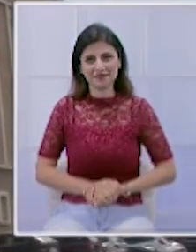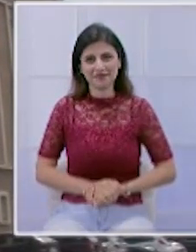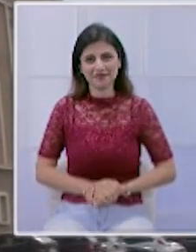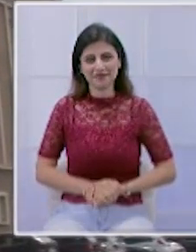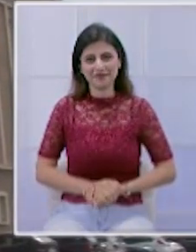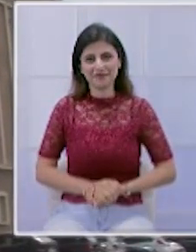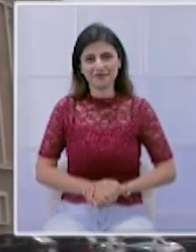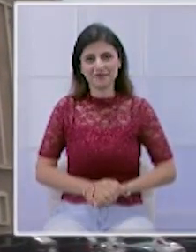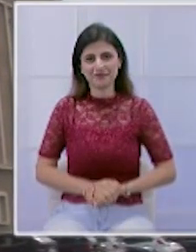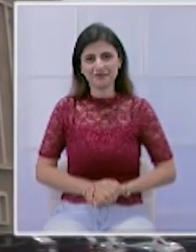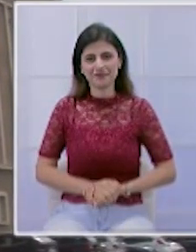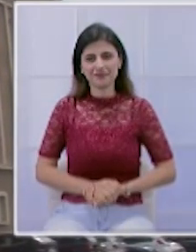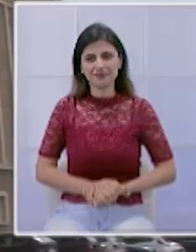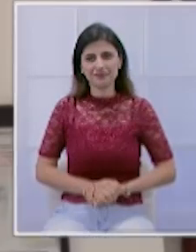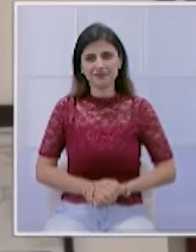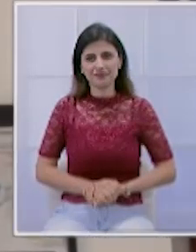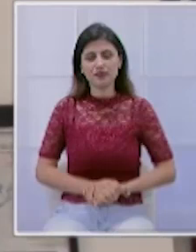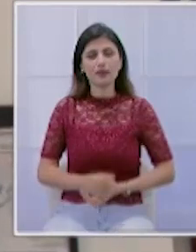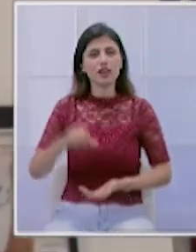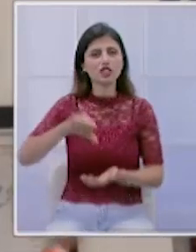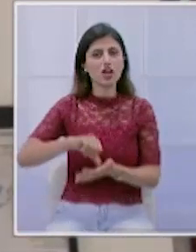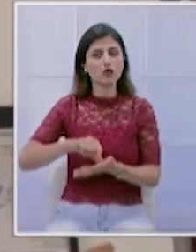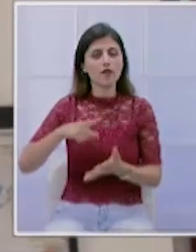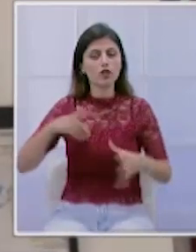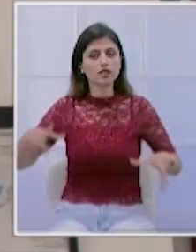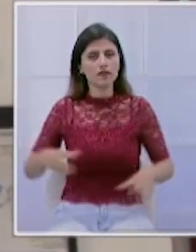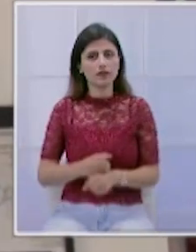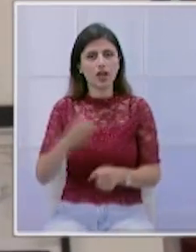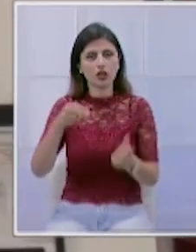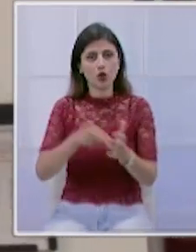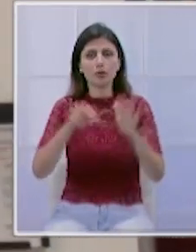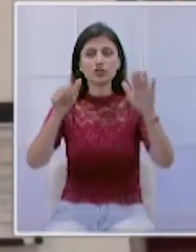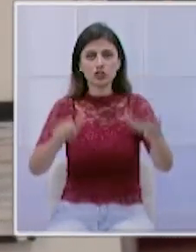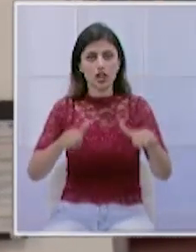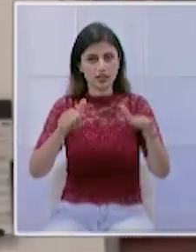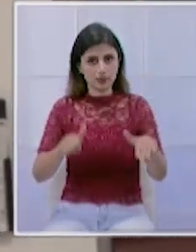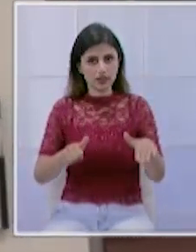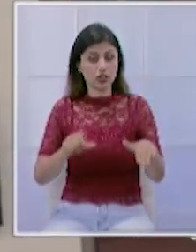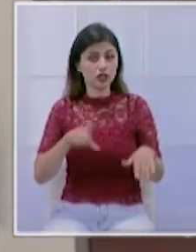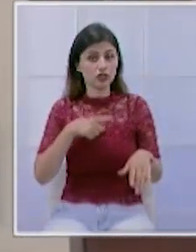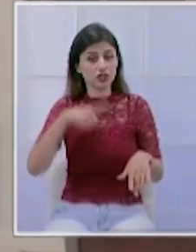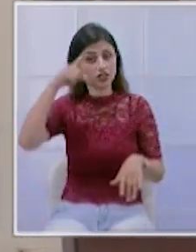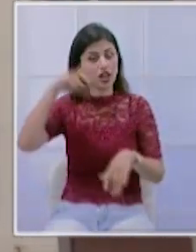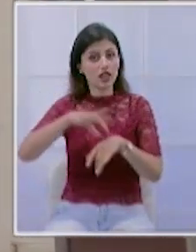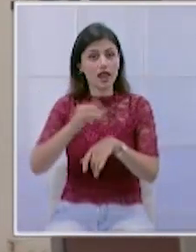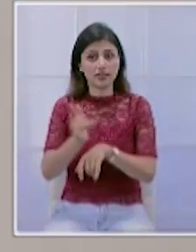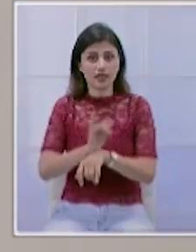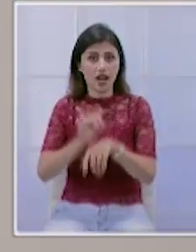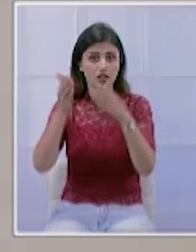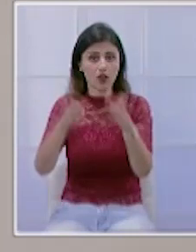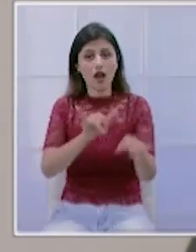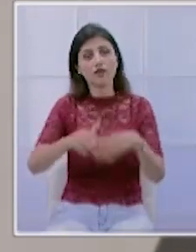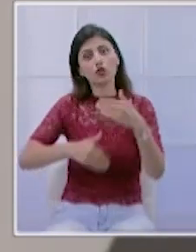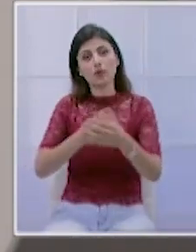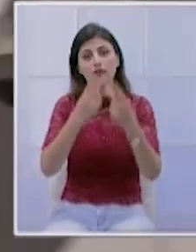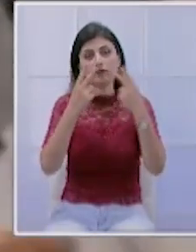Centrul a fost înființat în anul 2016 și ideea managerului a venit după ce a vizitat un asemenea centru în